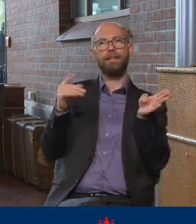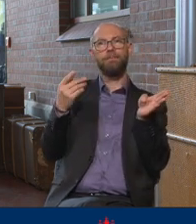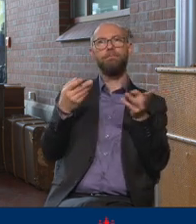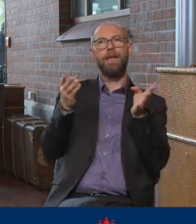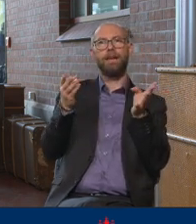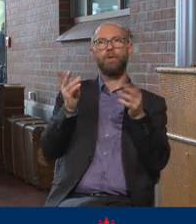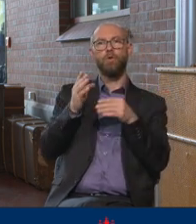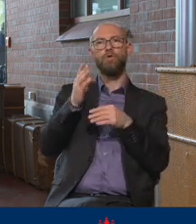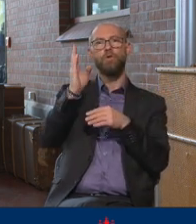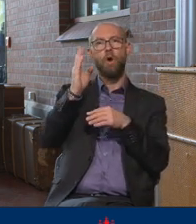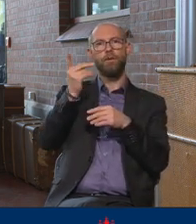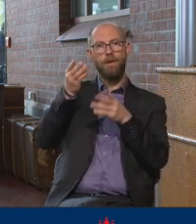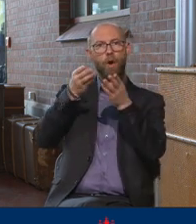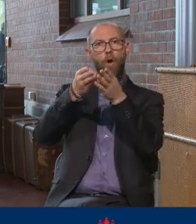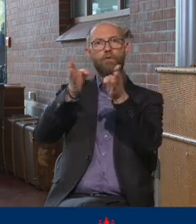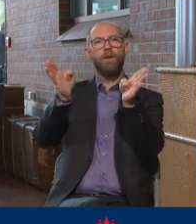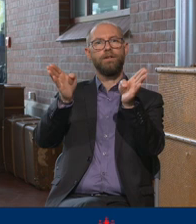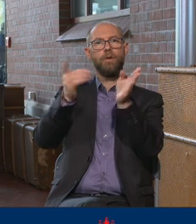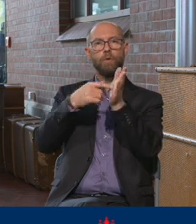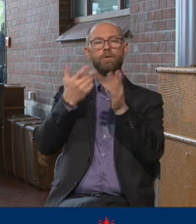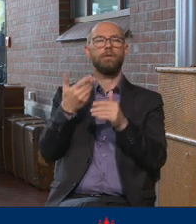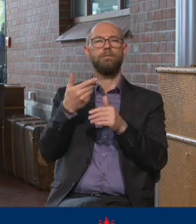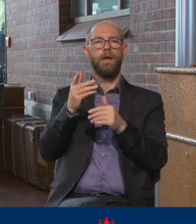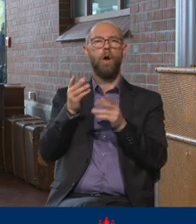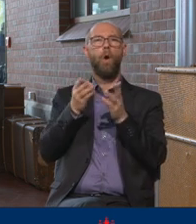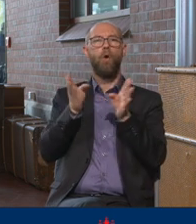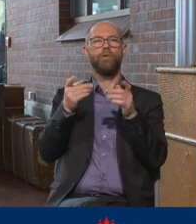norden öffnet natürlich durch die offenere bebauung